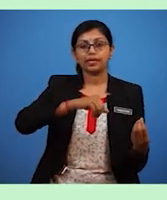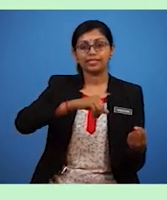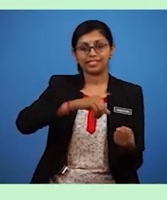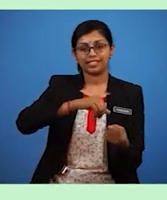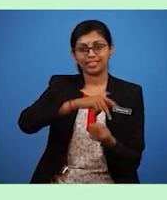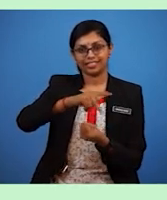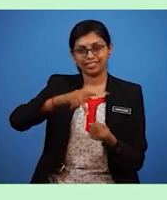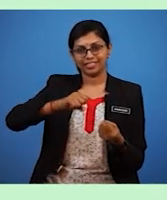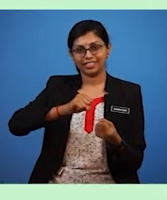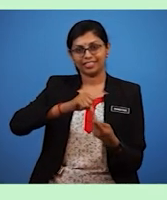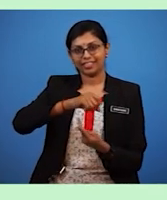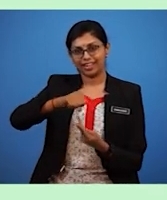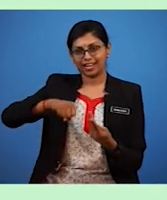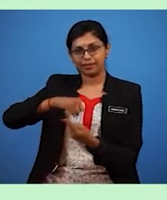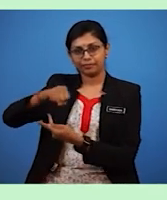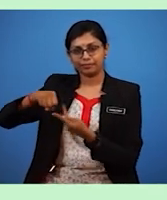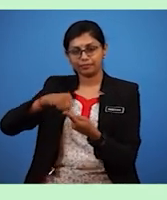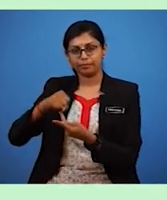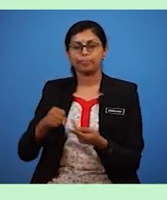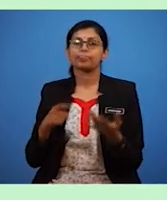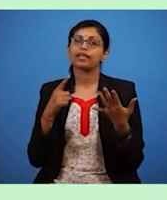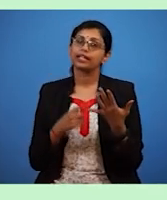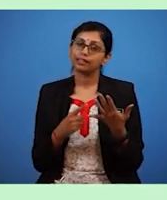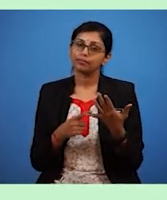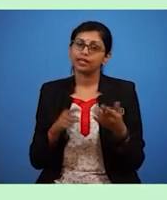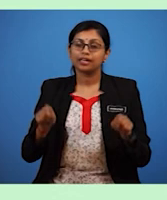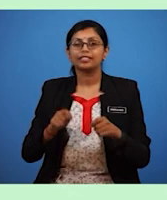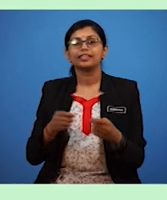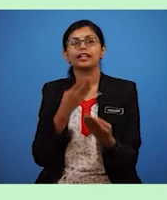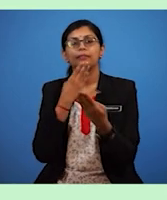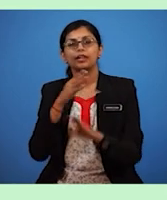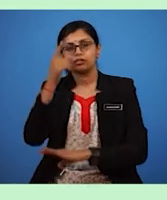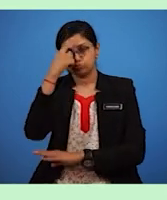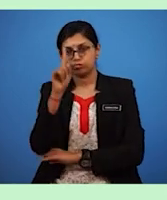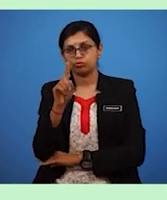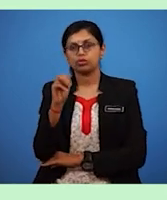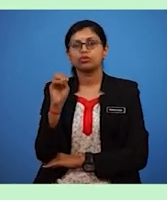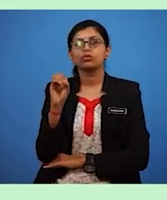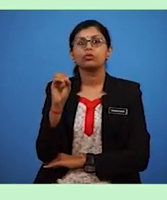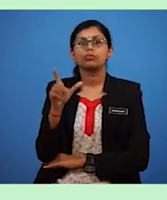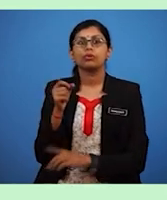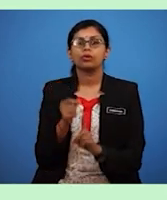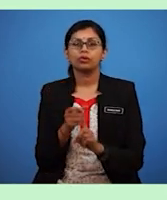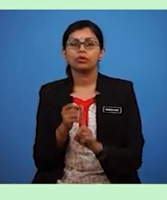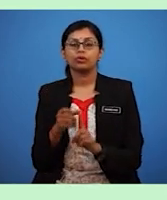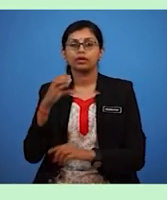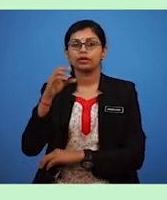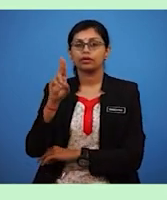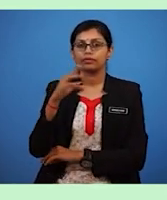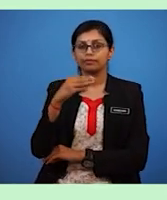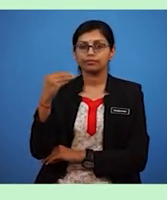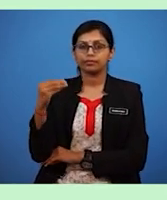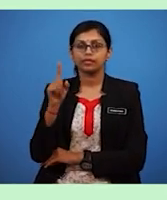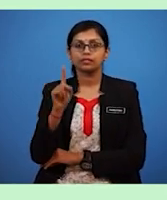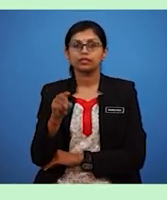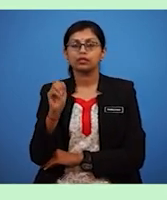Dan yang kelima, tindak balas bagi satu mol ion kuprum 2